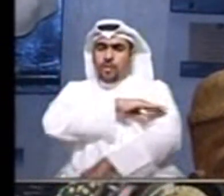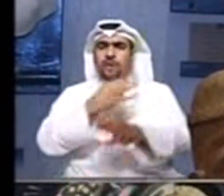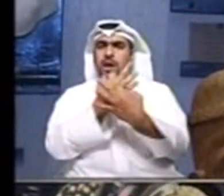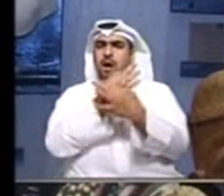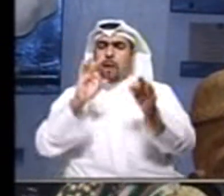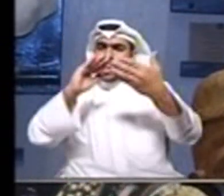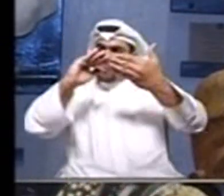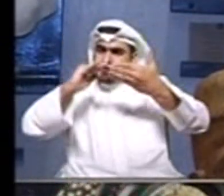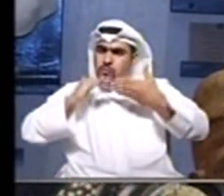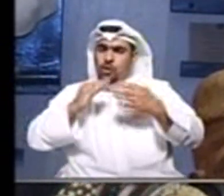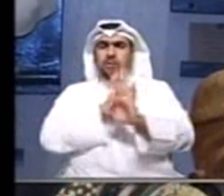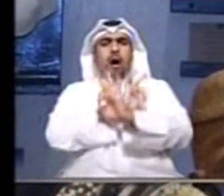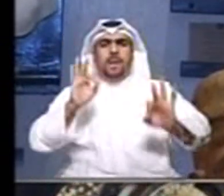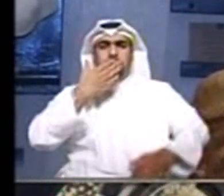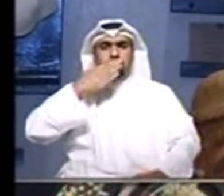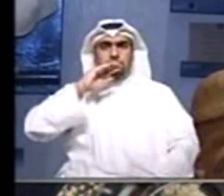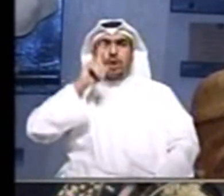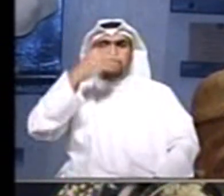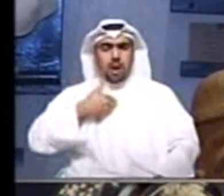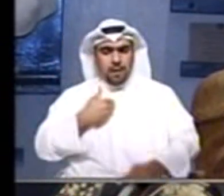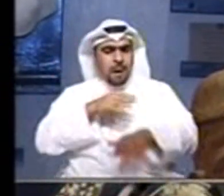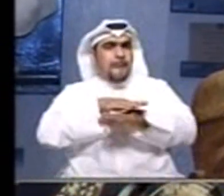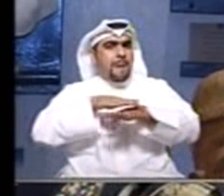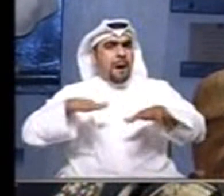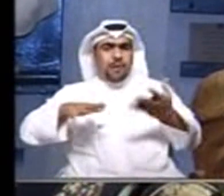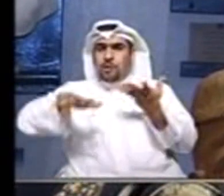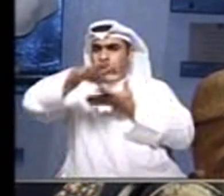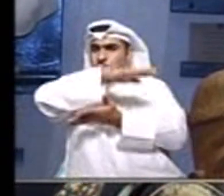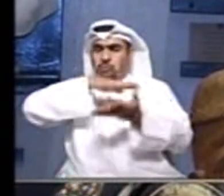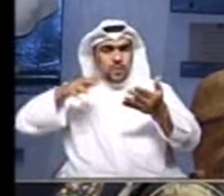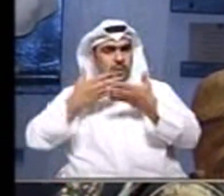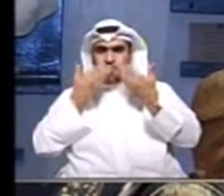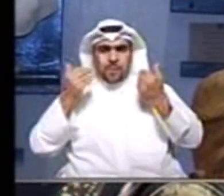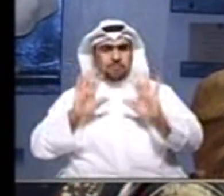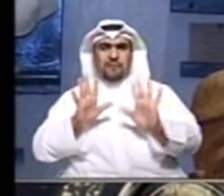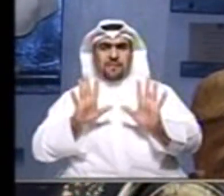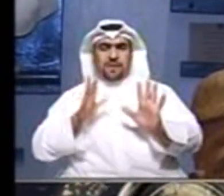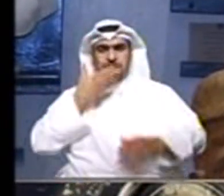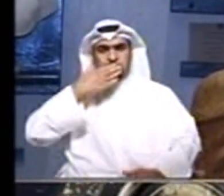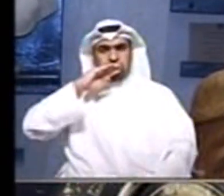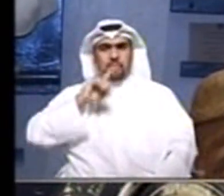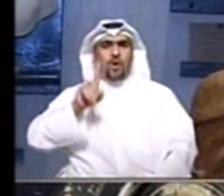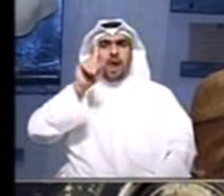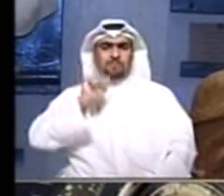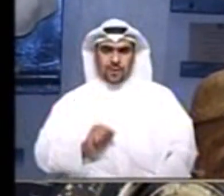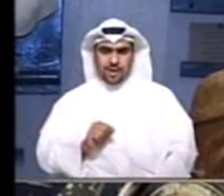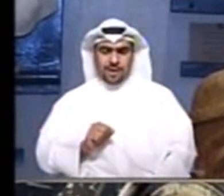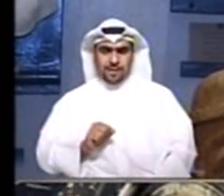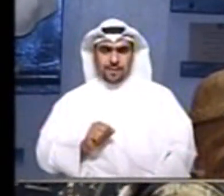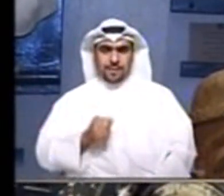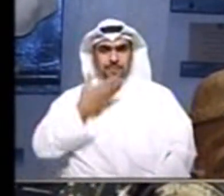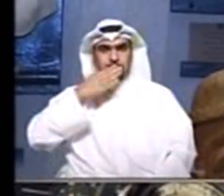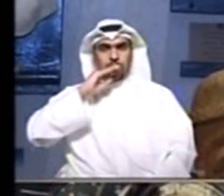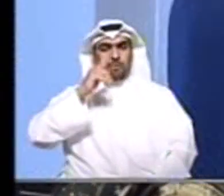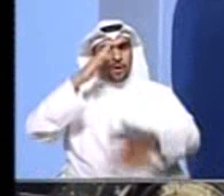يعطيكم العافية، والحمد لله احنا بأمان بخير ونعمة، ولا ما وجدنا أي مشكلة صارت لنا ولا صار أي شيء، الحمد لله